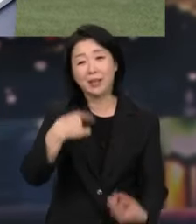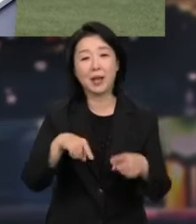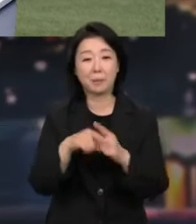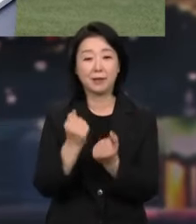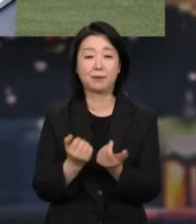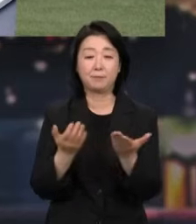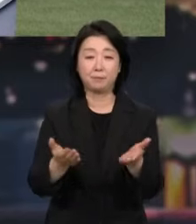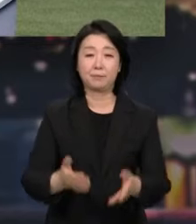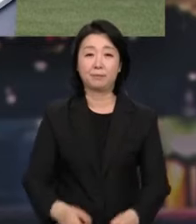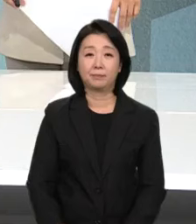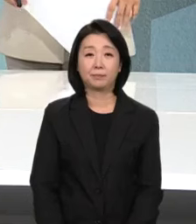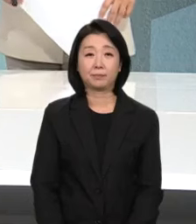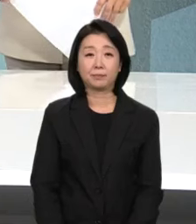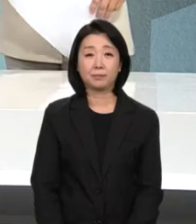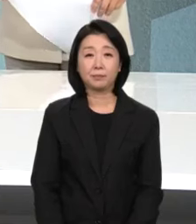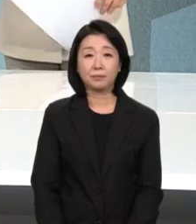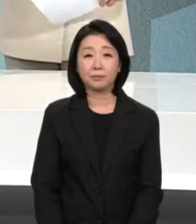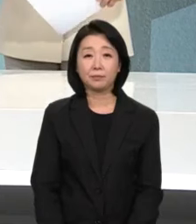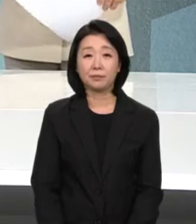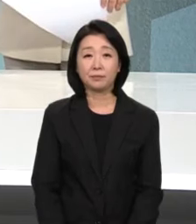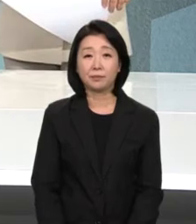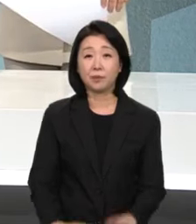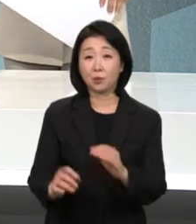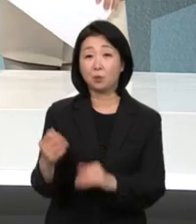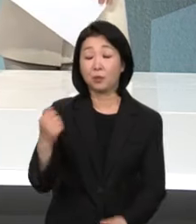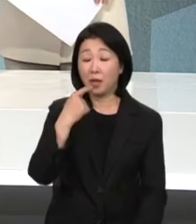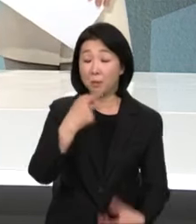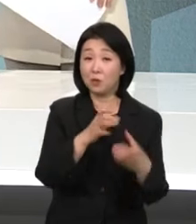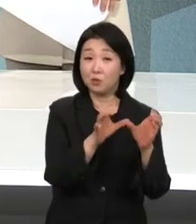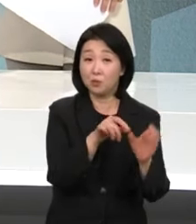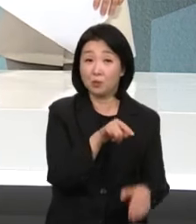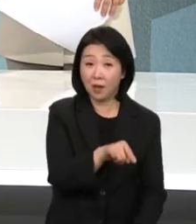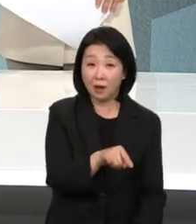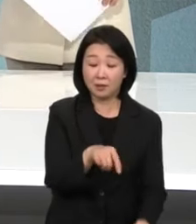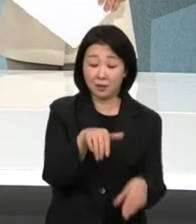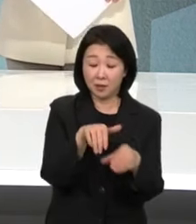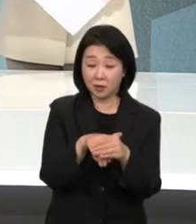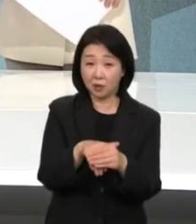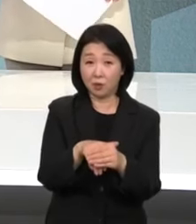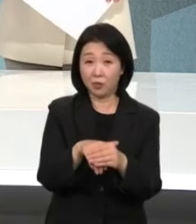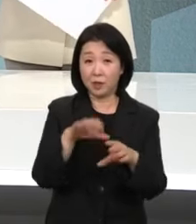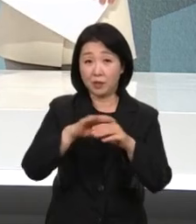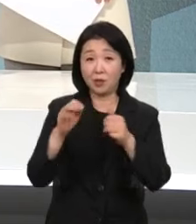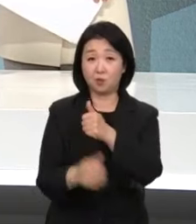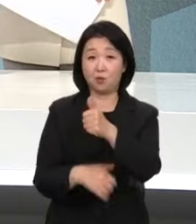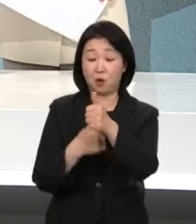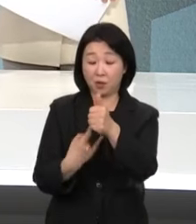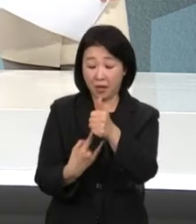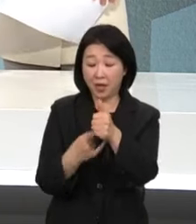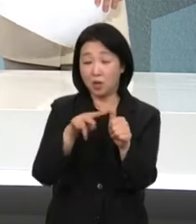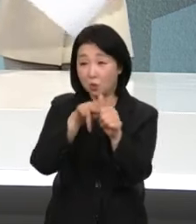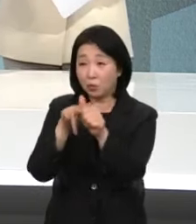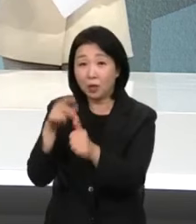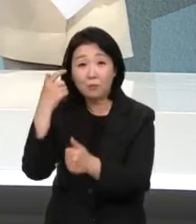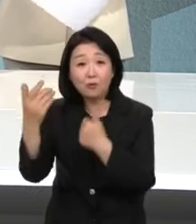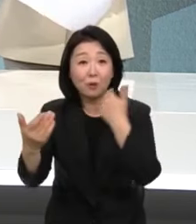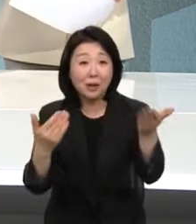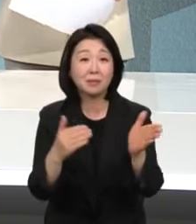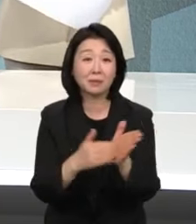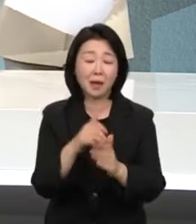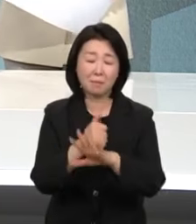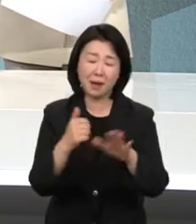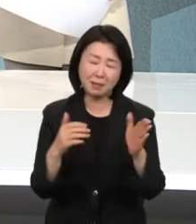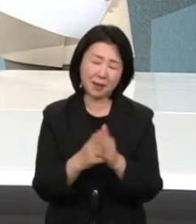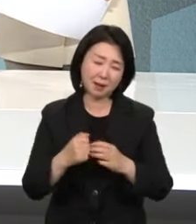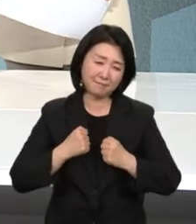짚어드립니다. 네. 국민의힘과 더불어민주당 선대위 전략통들에게 물었습니다.